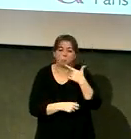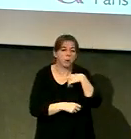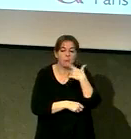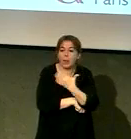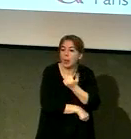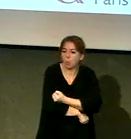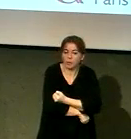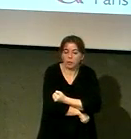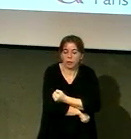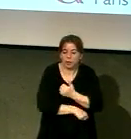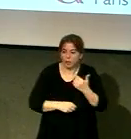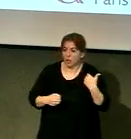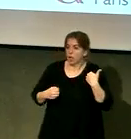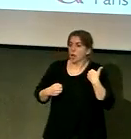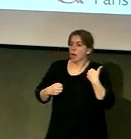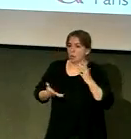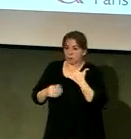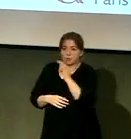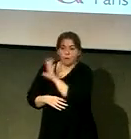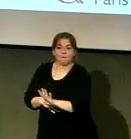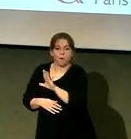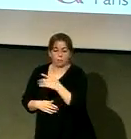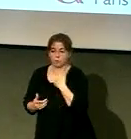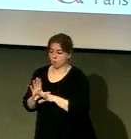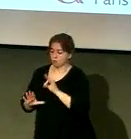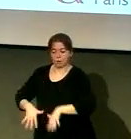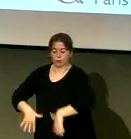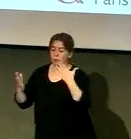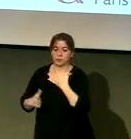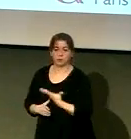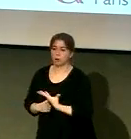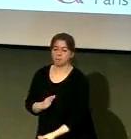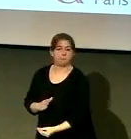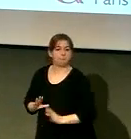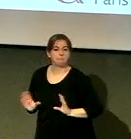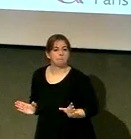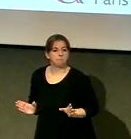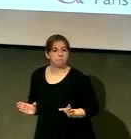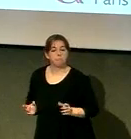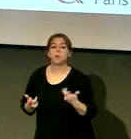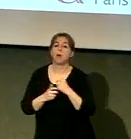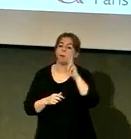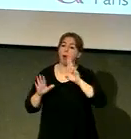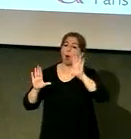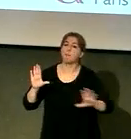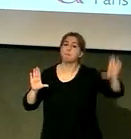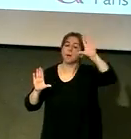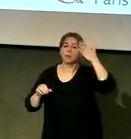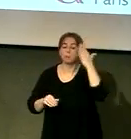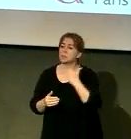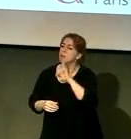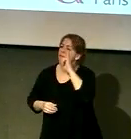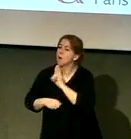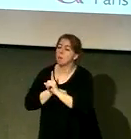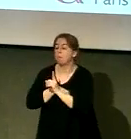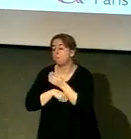elles se saisissent de cet droit. Donc, quand on voit les données européennes, les femmes qui sont touchées par la toxicomanie, elles